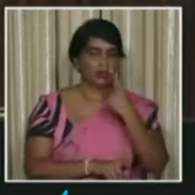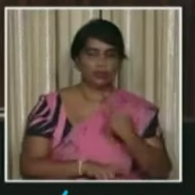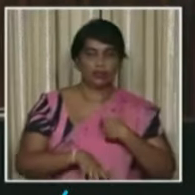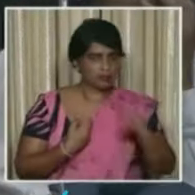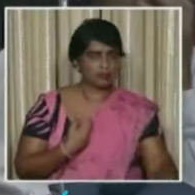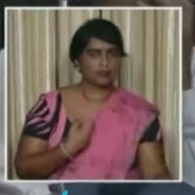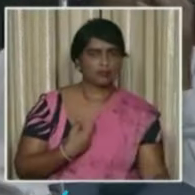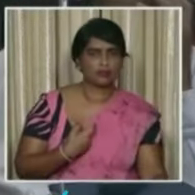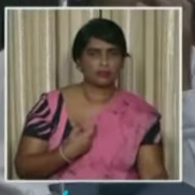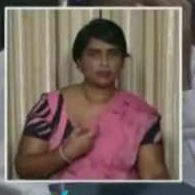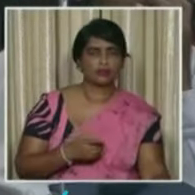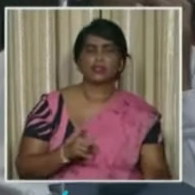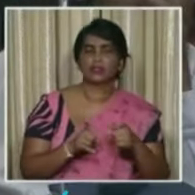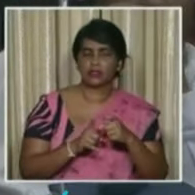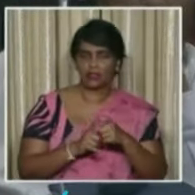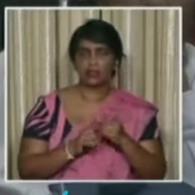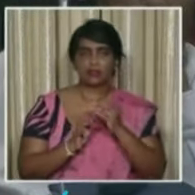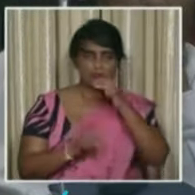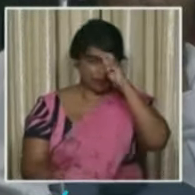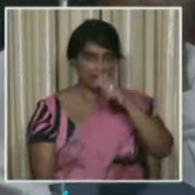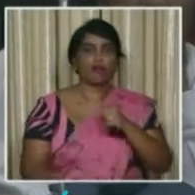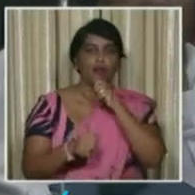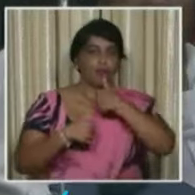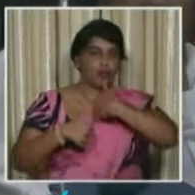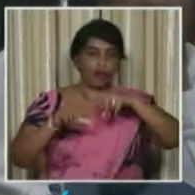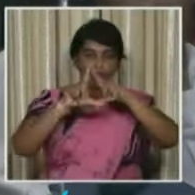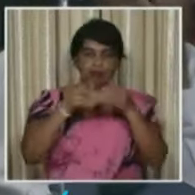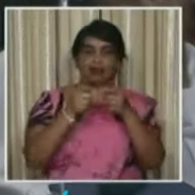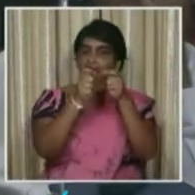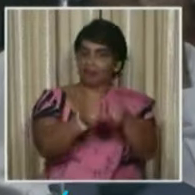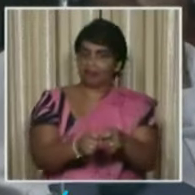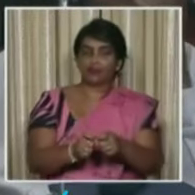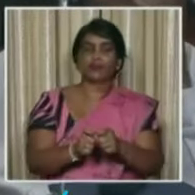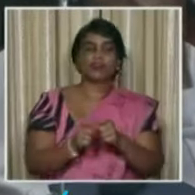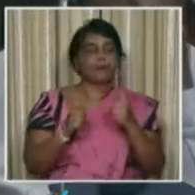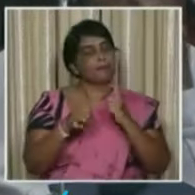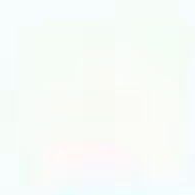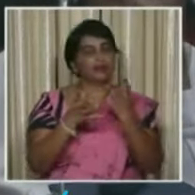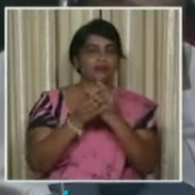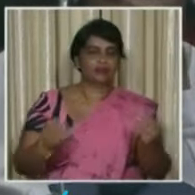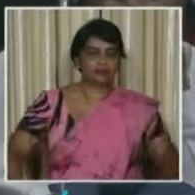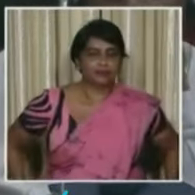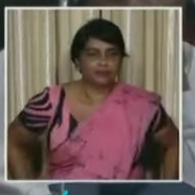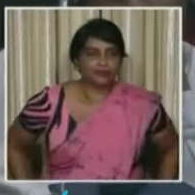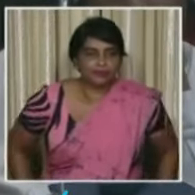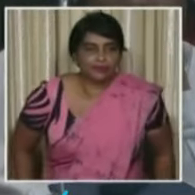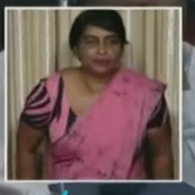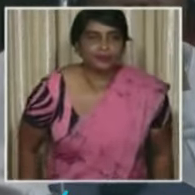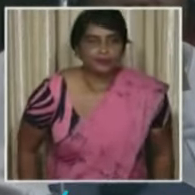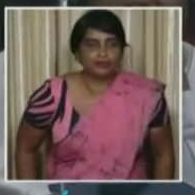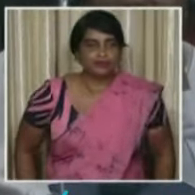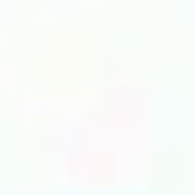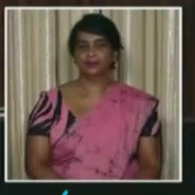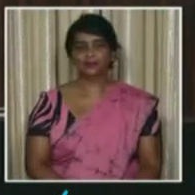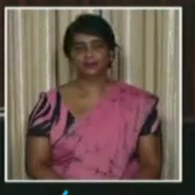වෙලා අවශ්‍ය වෙලා. දායතිරි ජයසේකර මැතිතුමාට බුලත් අතක් ගිහිල්ලා හිටපු ජනාධිපතිතුමාට කතා කරලා මේ ප්‍රශ්නේ විසඳ ගන්න කියලා. හරි.